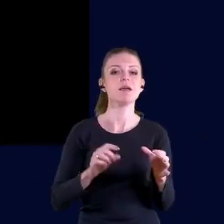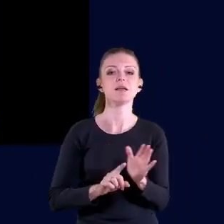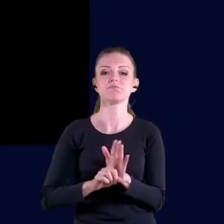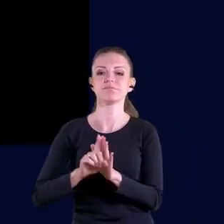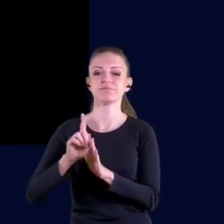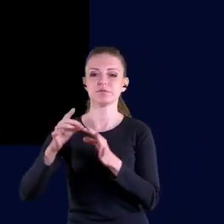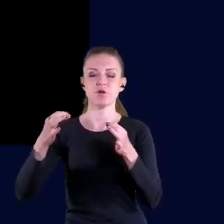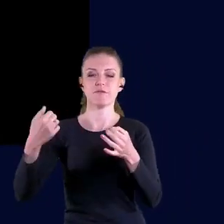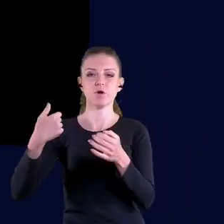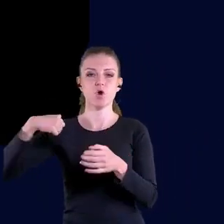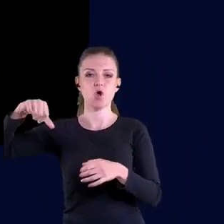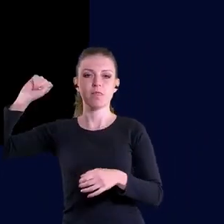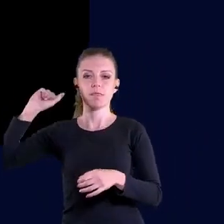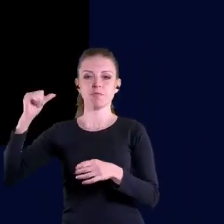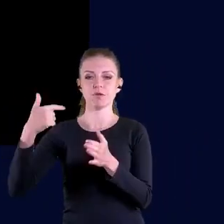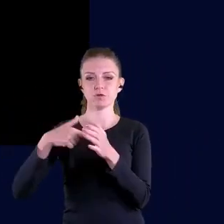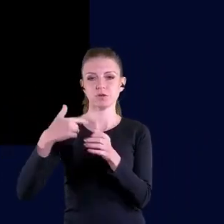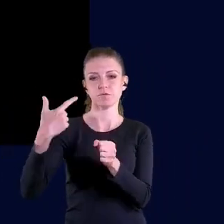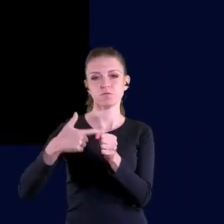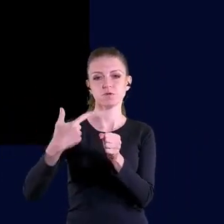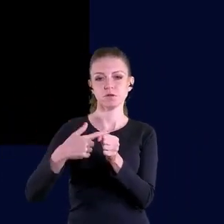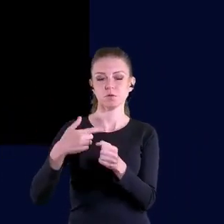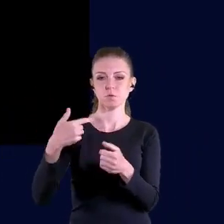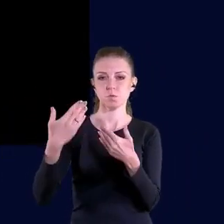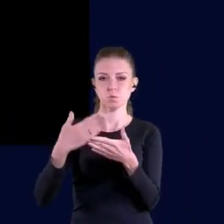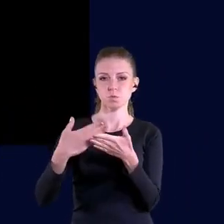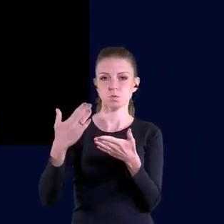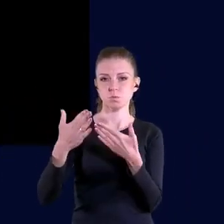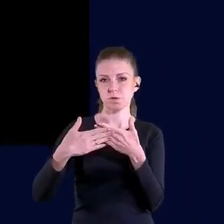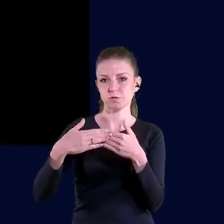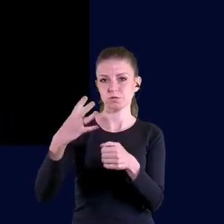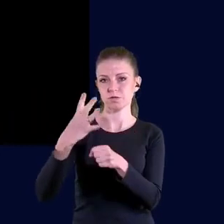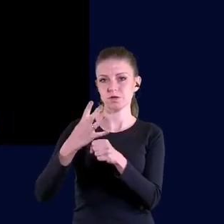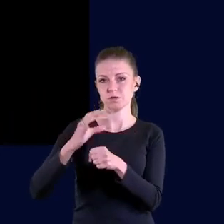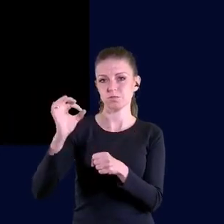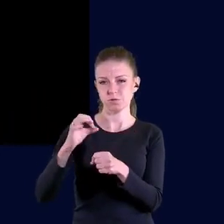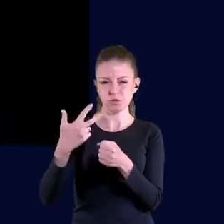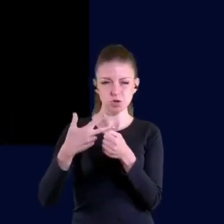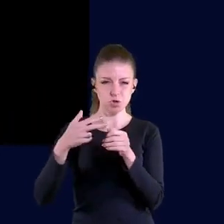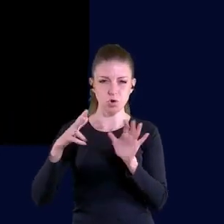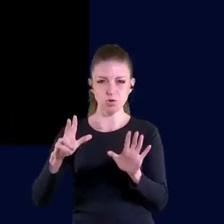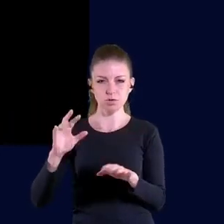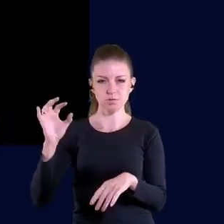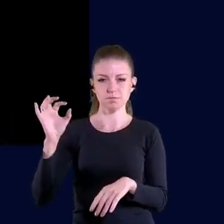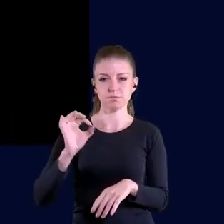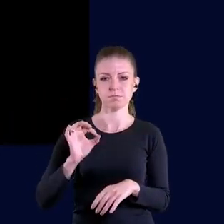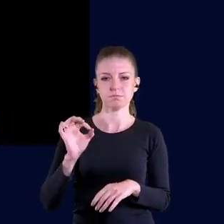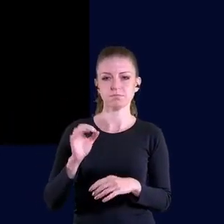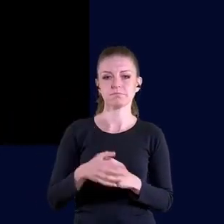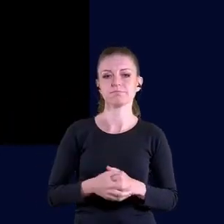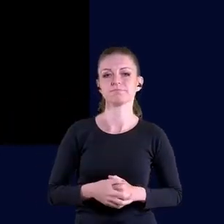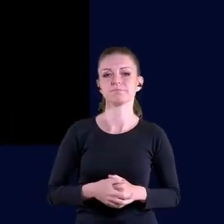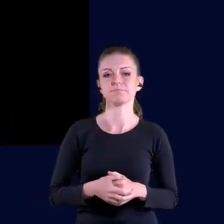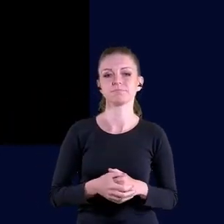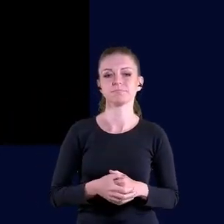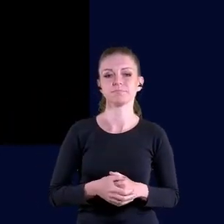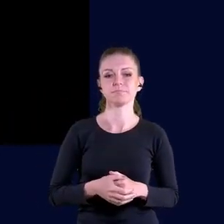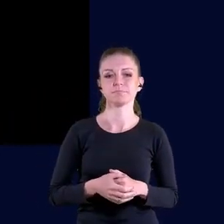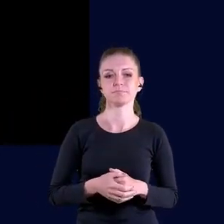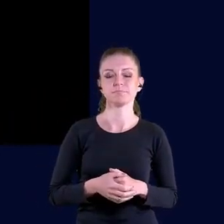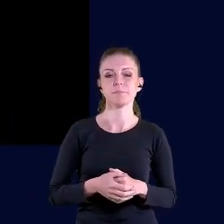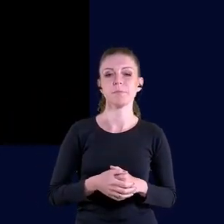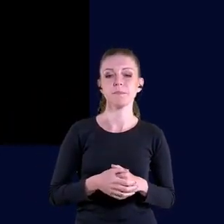w roku 220 jeśli chodzi o czas o.o artykuły w